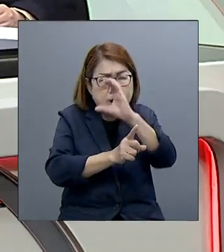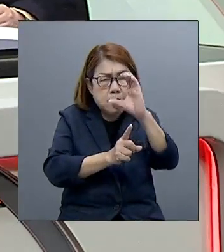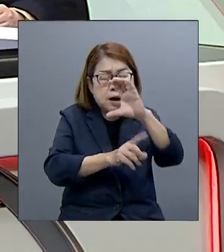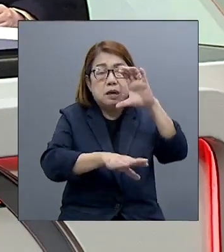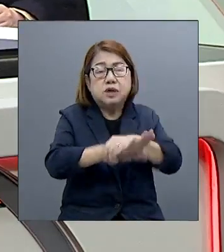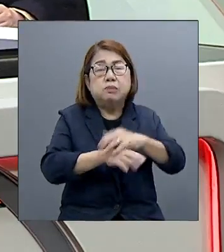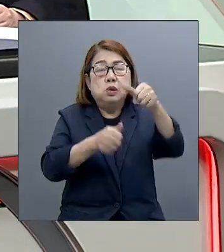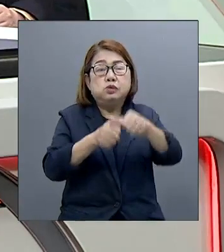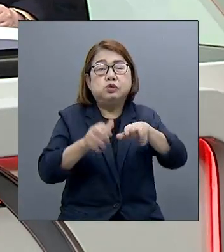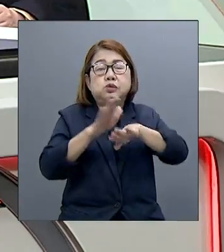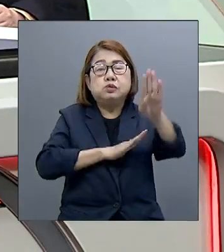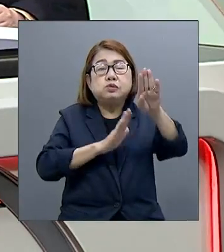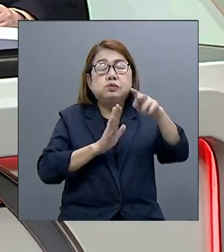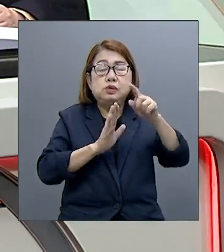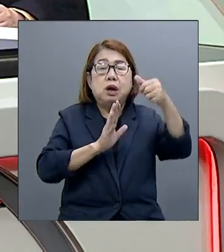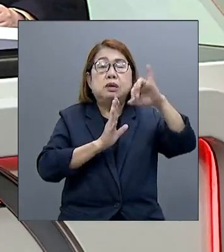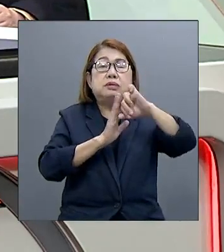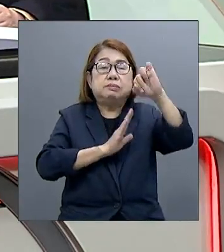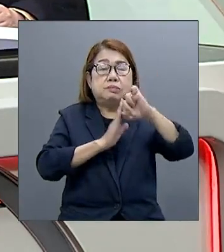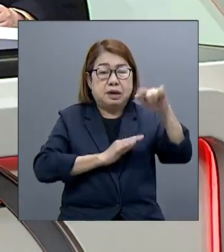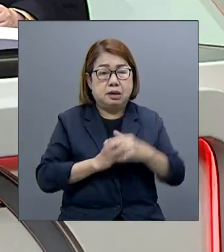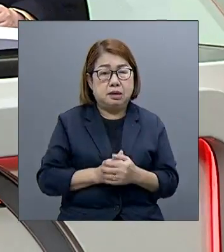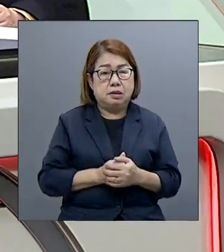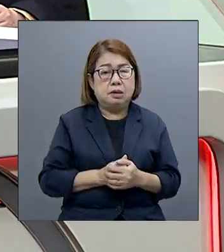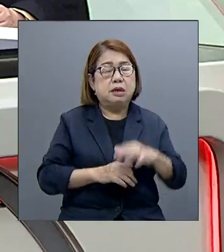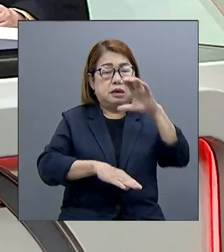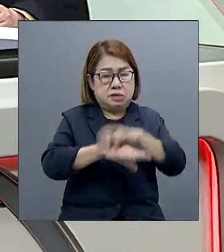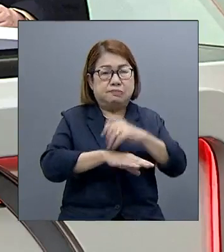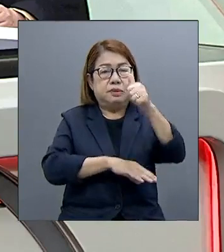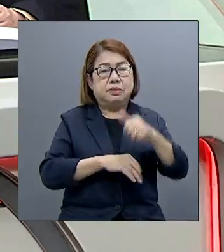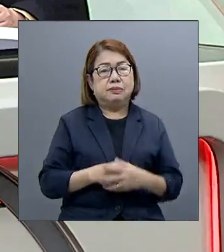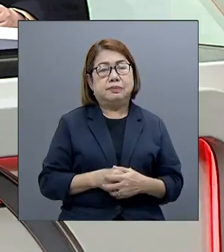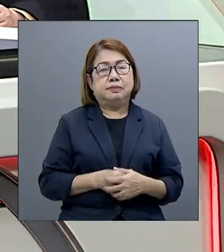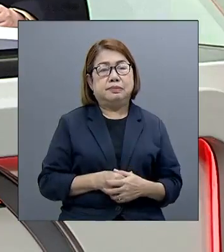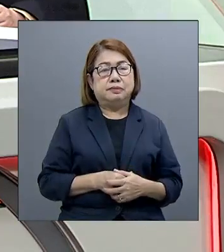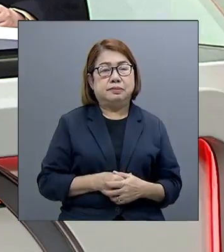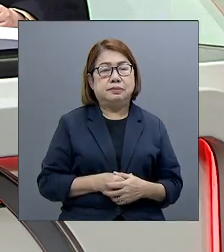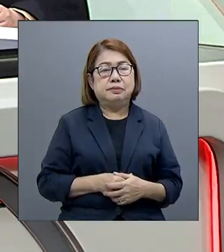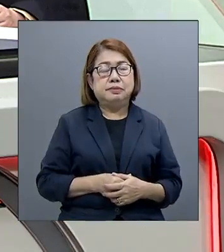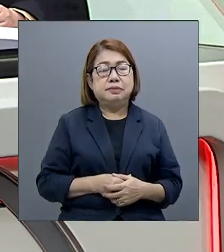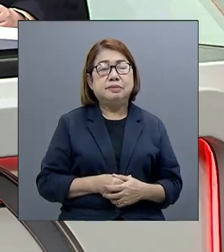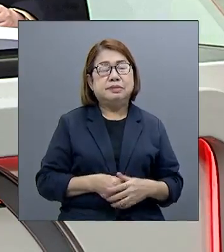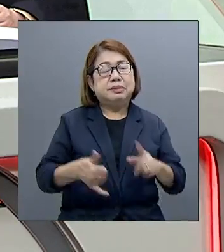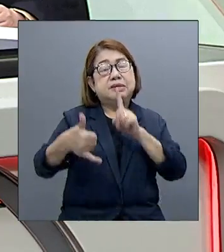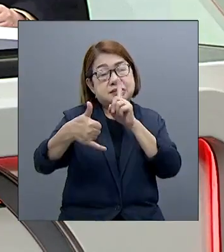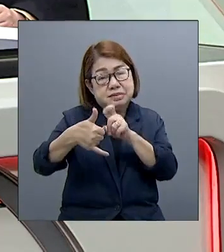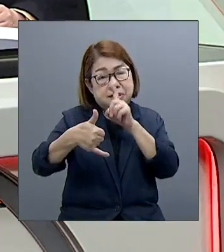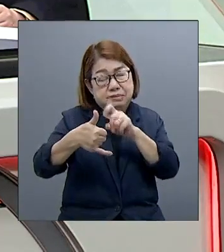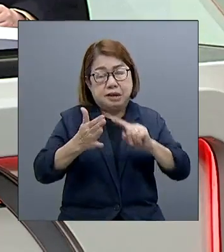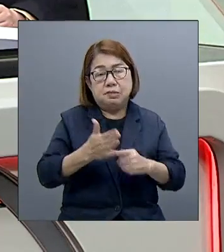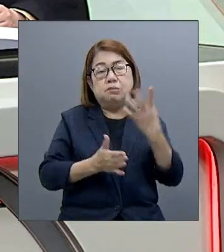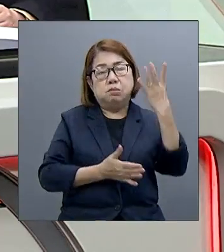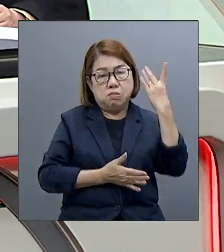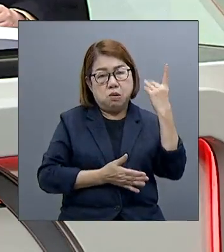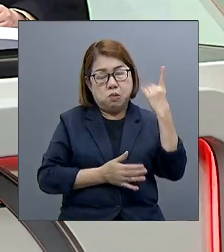กรรมของผู้ต้องหาคนสำคัญแล้วก็สามารถที่จะควบคุมติดตามดำเนินคดีมาได้ค่ะการสอบสวนเกิดขึ้นตั้งแต่เมื่อว